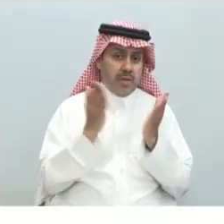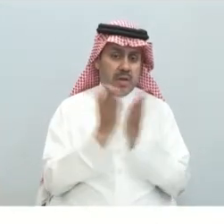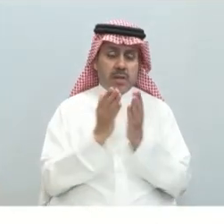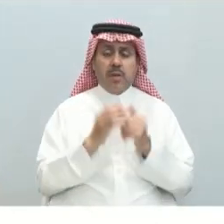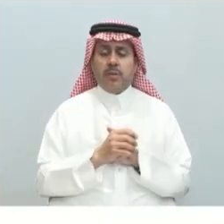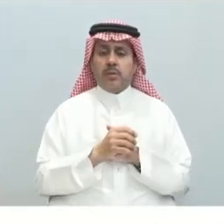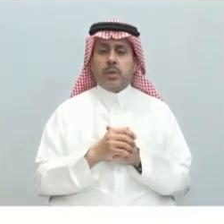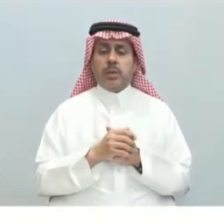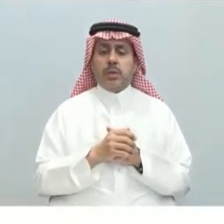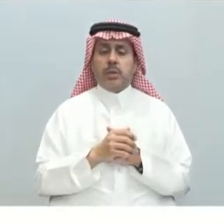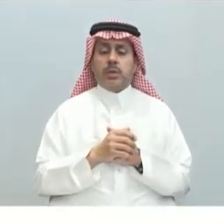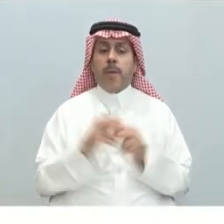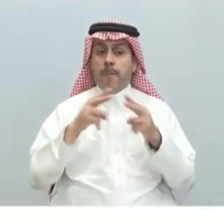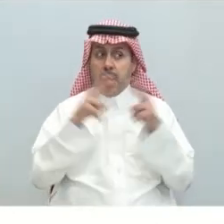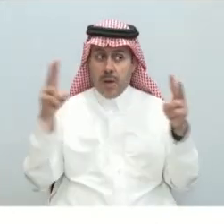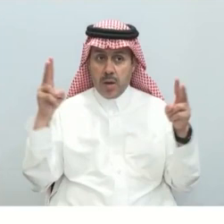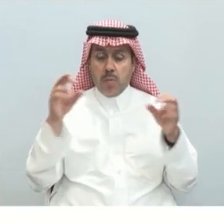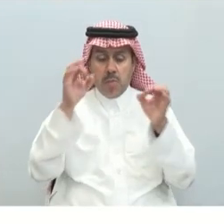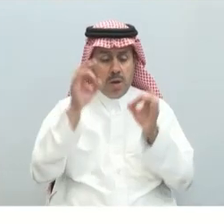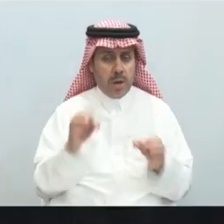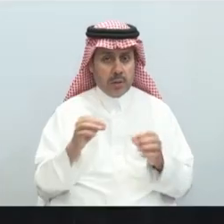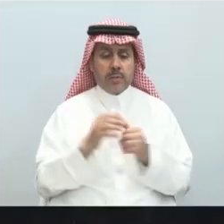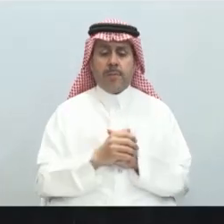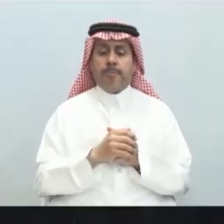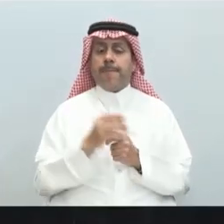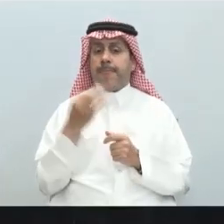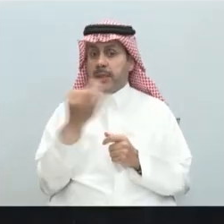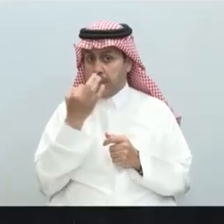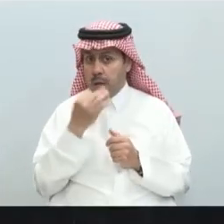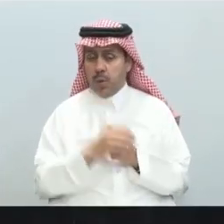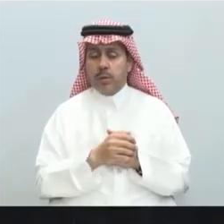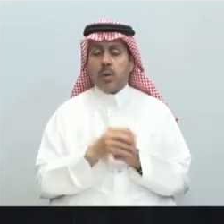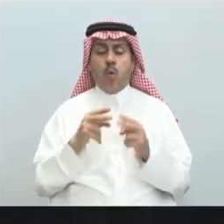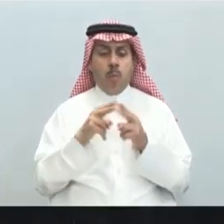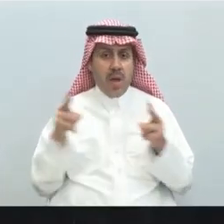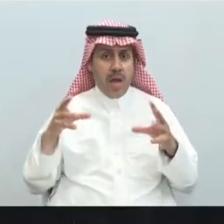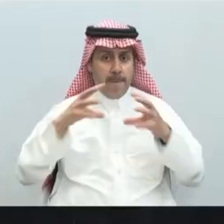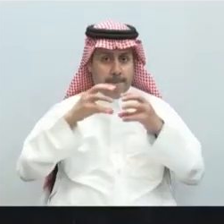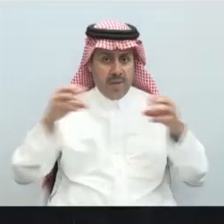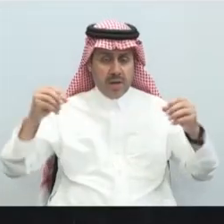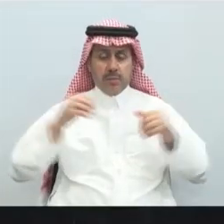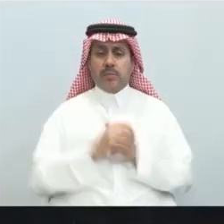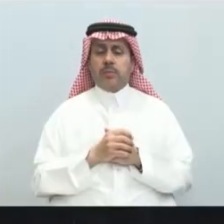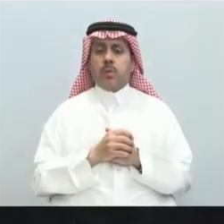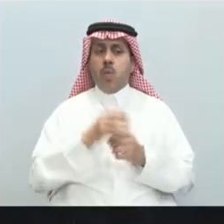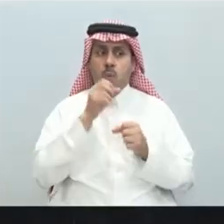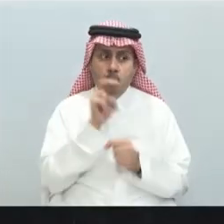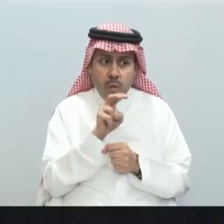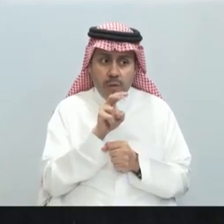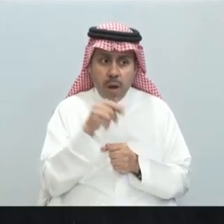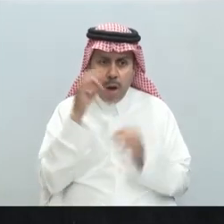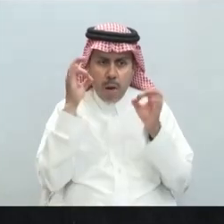بعد ان استعرضنا واياكم الايات الكريمات تلاوه لها وبيانا لمعانيها وكذلك وقوفا على